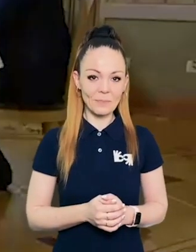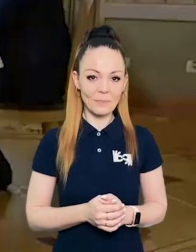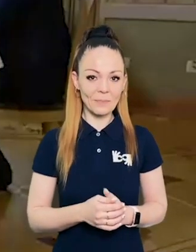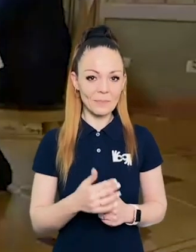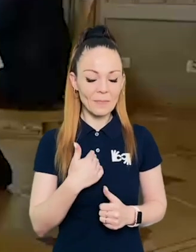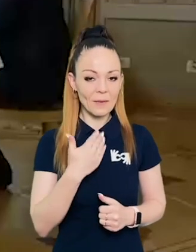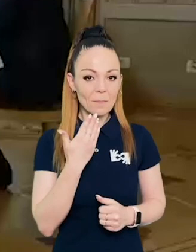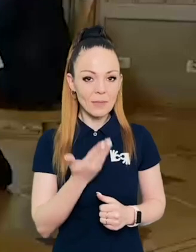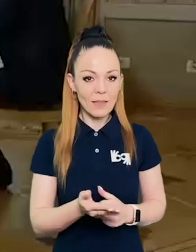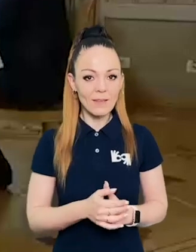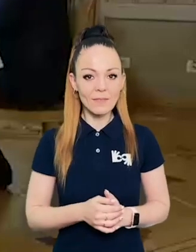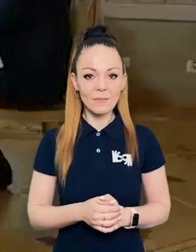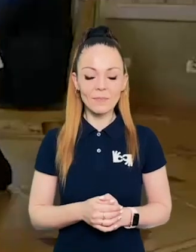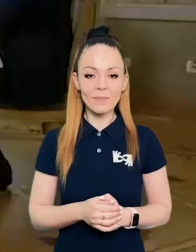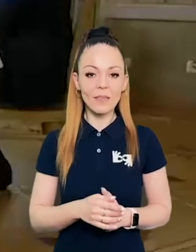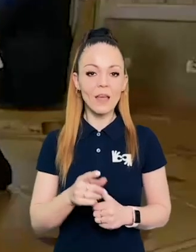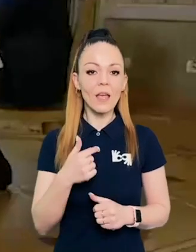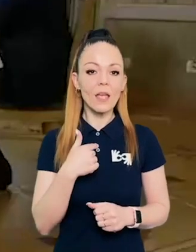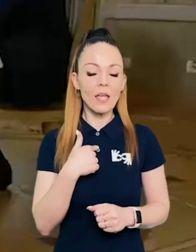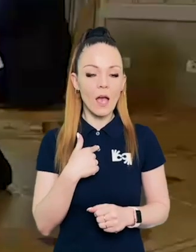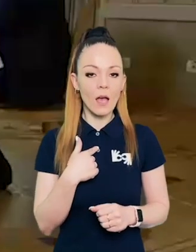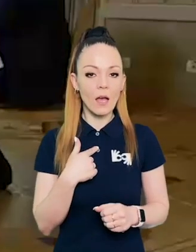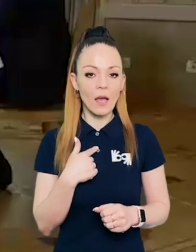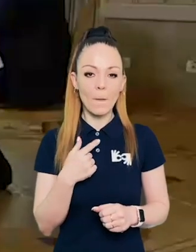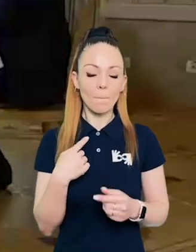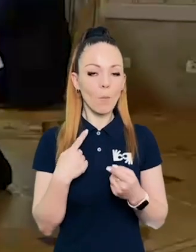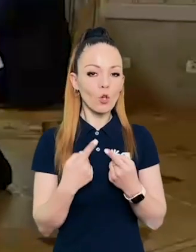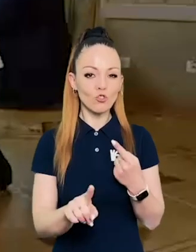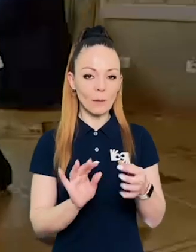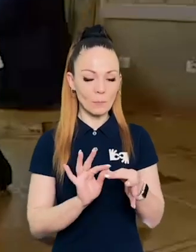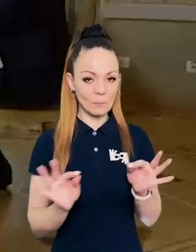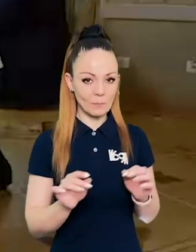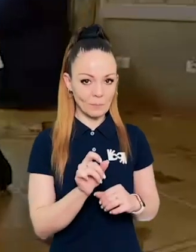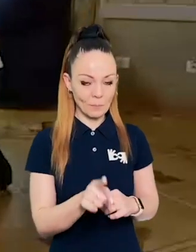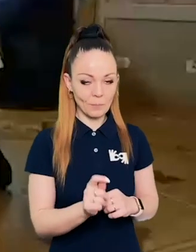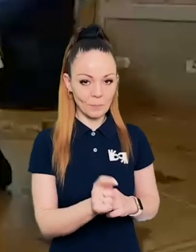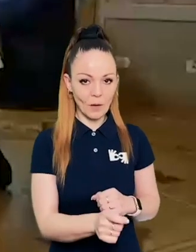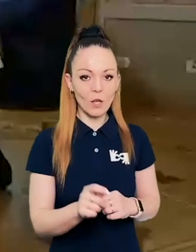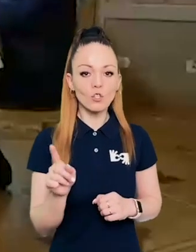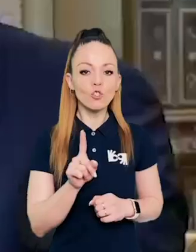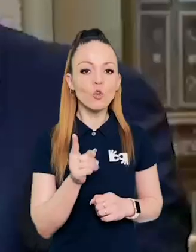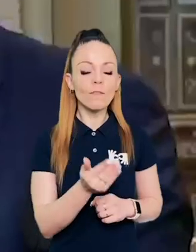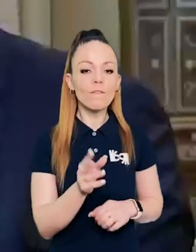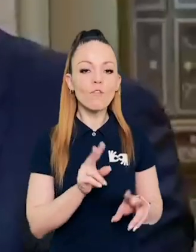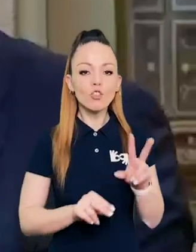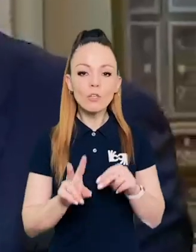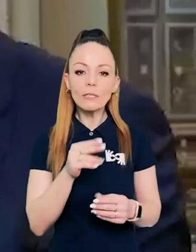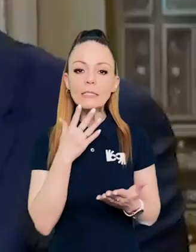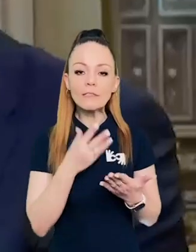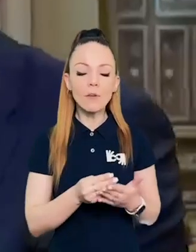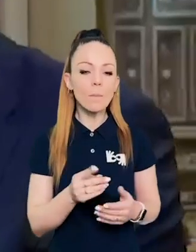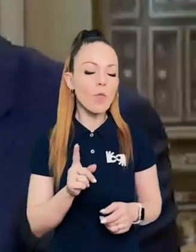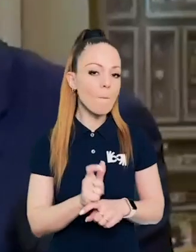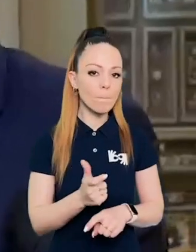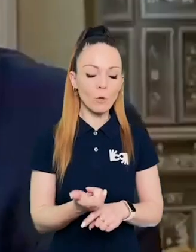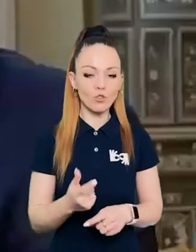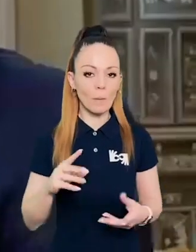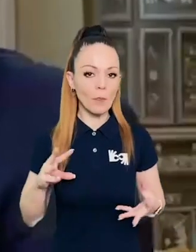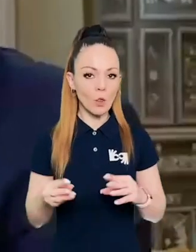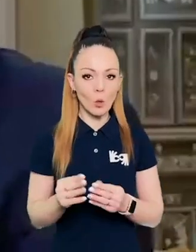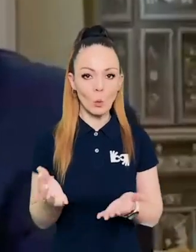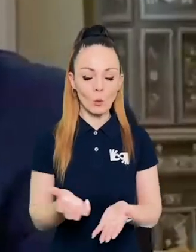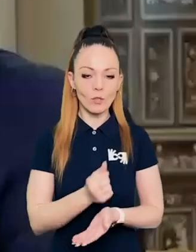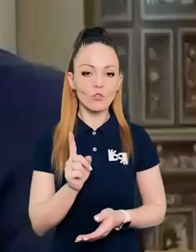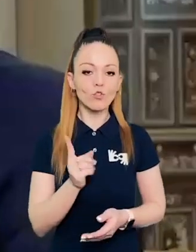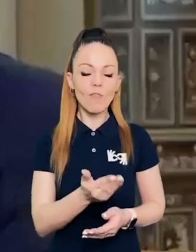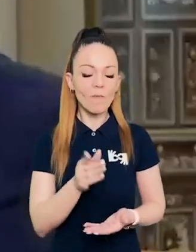Ще дві речі. Я про одну питав. Про одну? Я тоді по-іншому сформулюю. Що ви вважаєте своїм найбільшим досягненням,